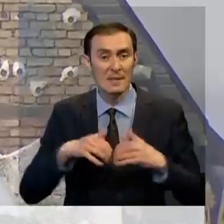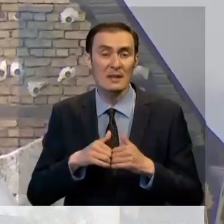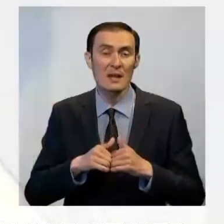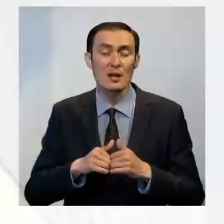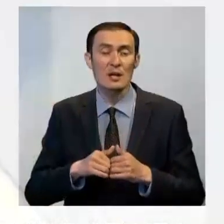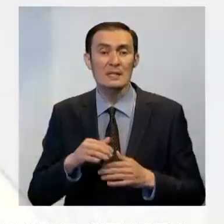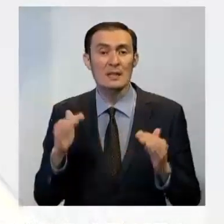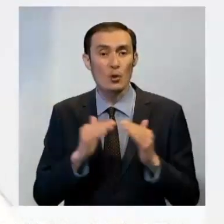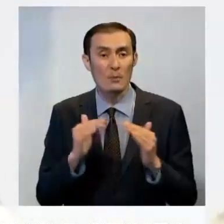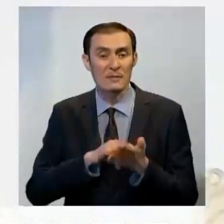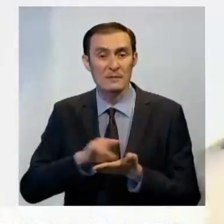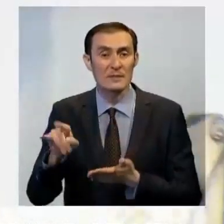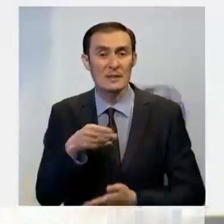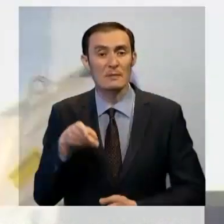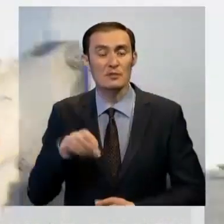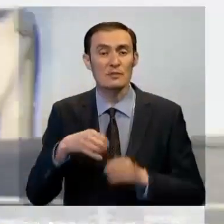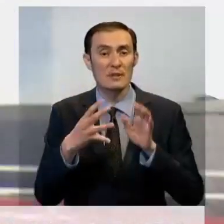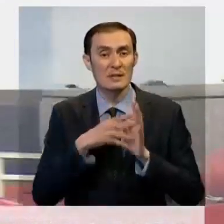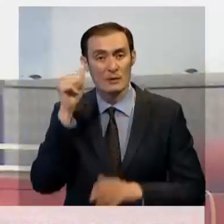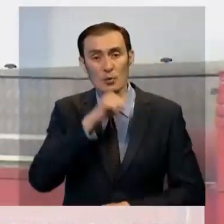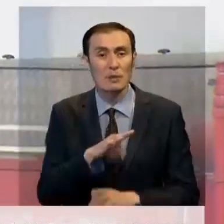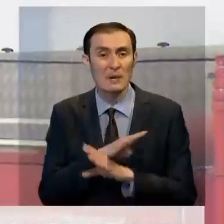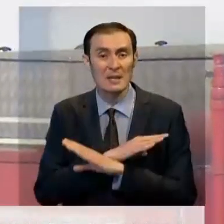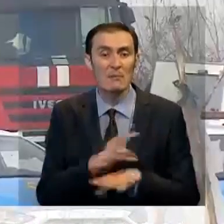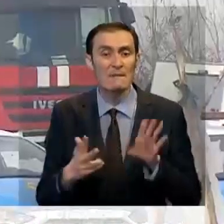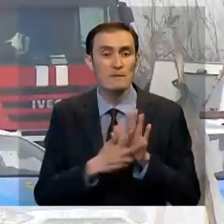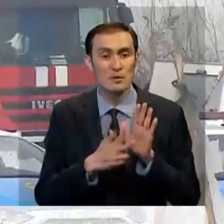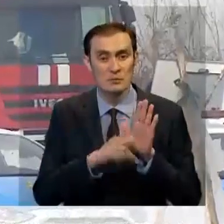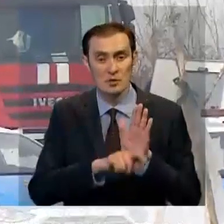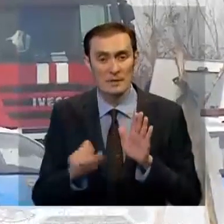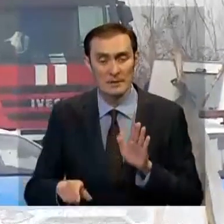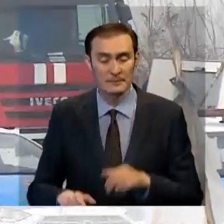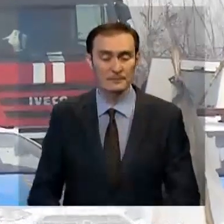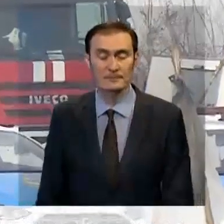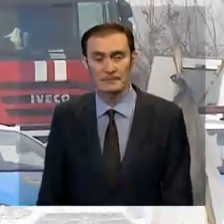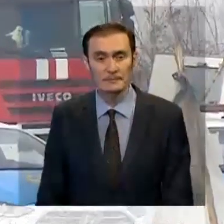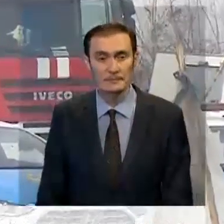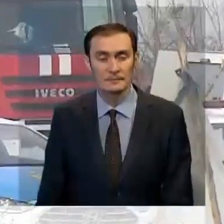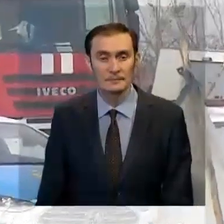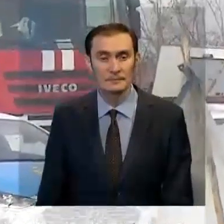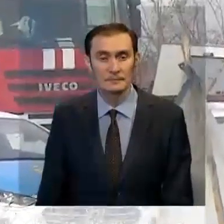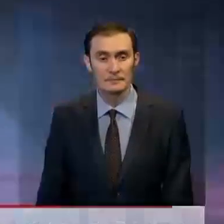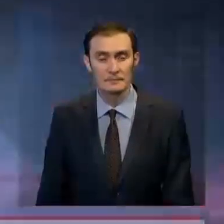«Фокер-100» с жилым строением в декабре 2019 года погибли 8 человек.